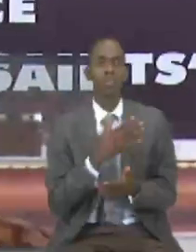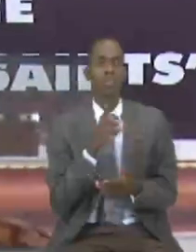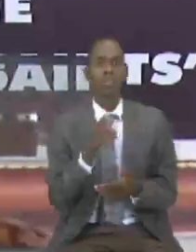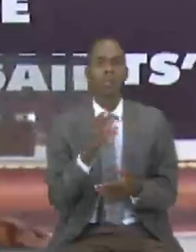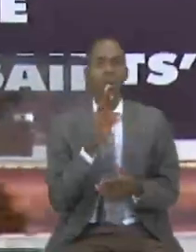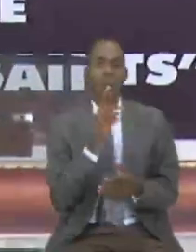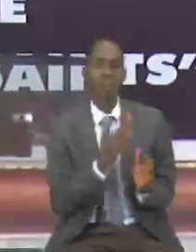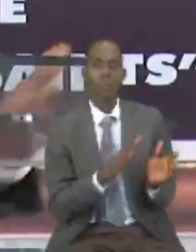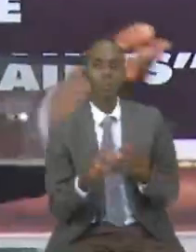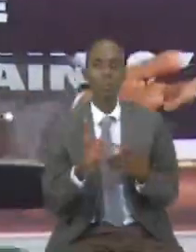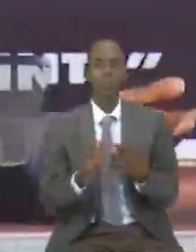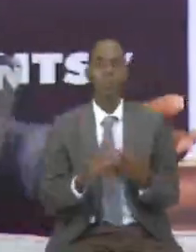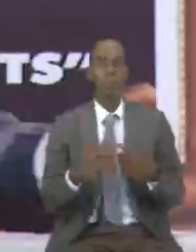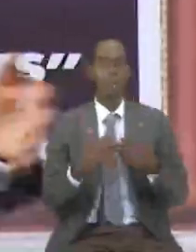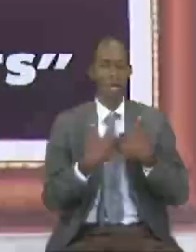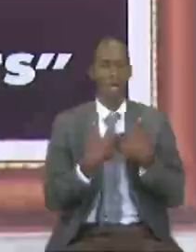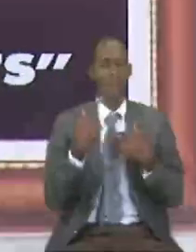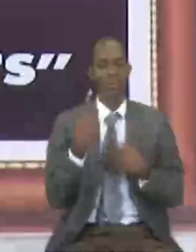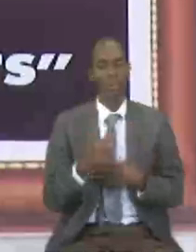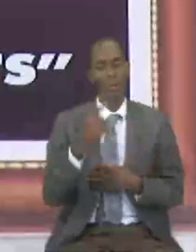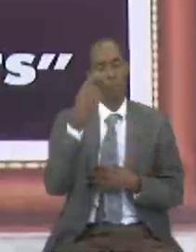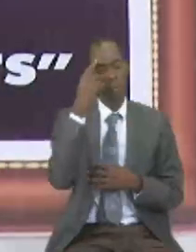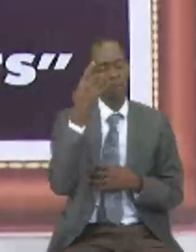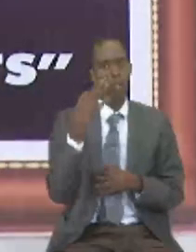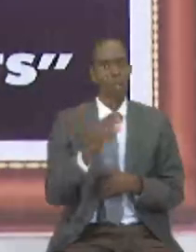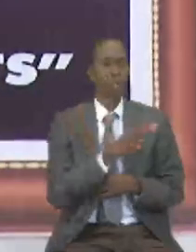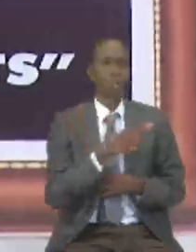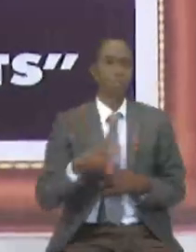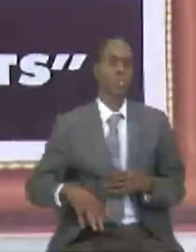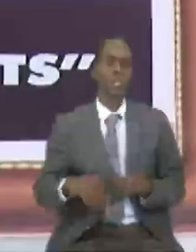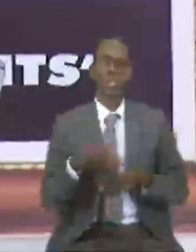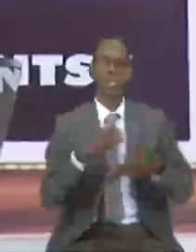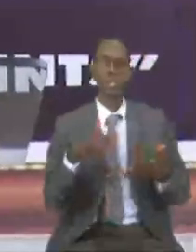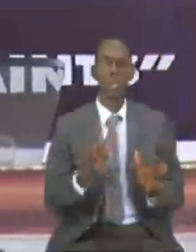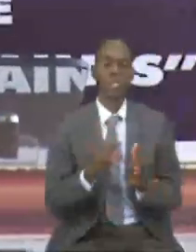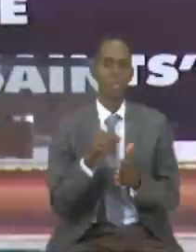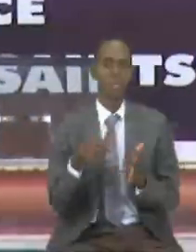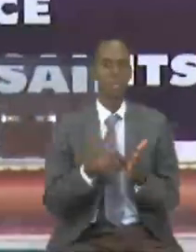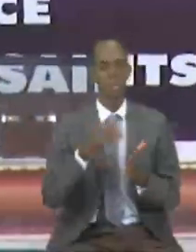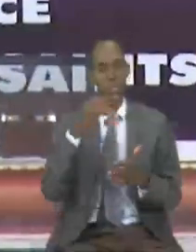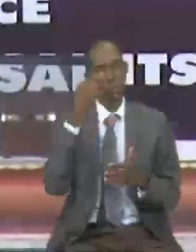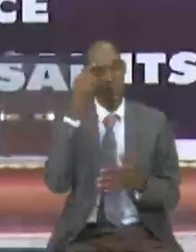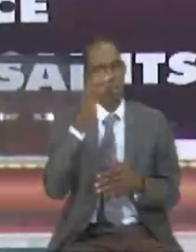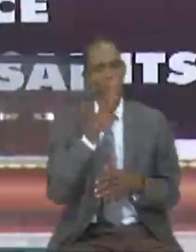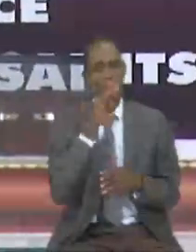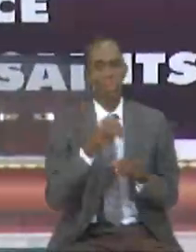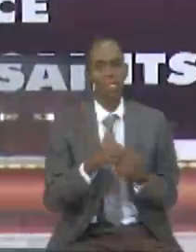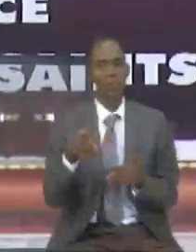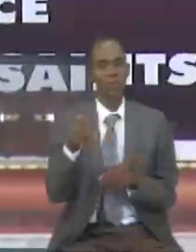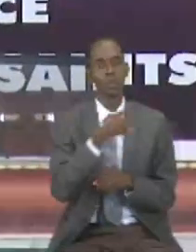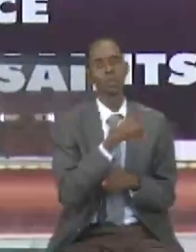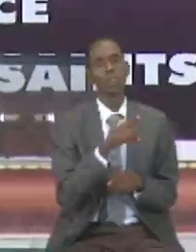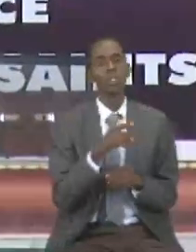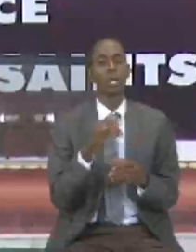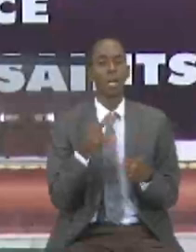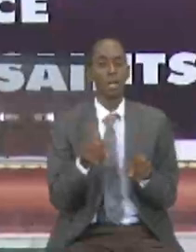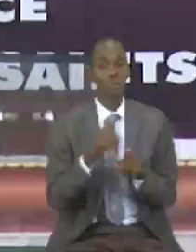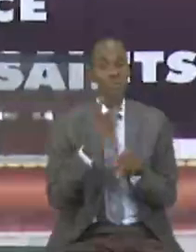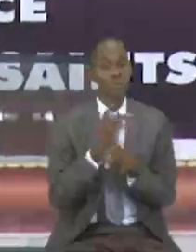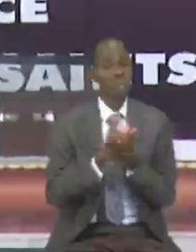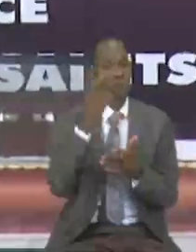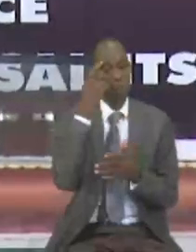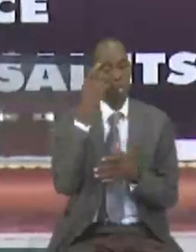ça, tu as les sentiments de Christ. Que ces sentiments soient à vous qui sont en Christ. En gardant les sentiments de